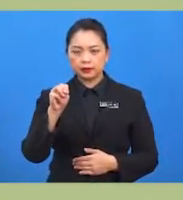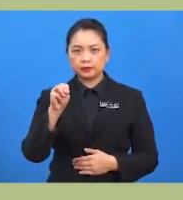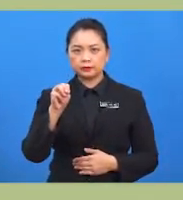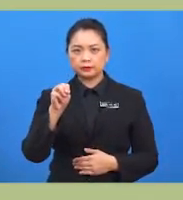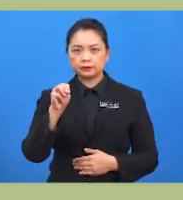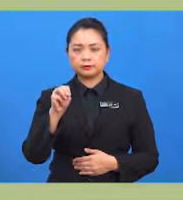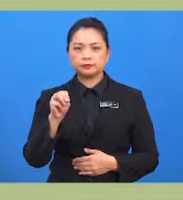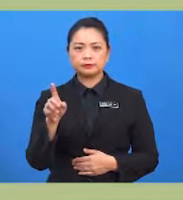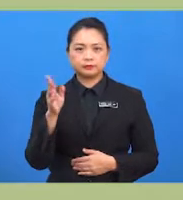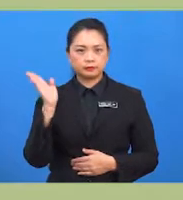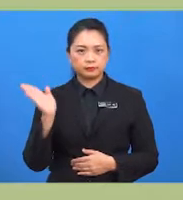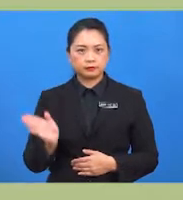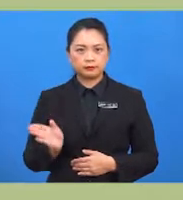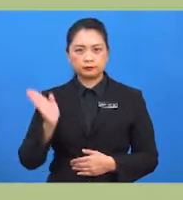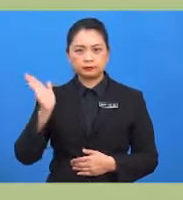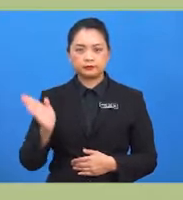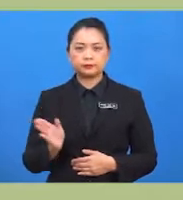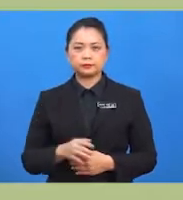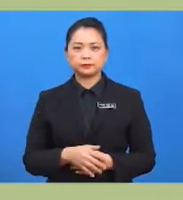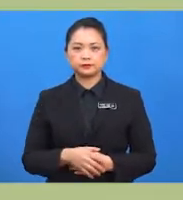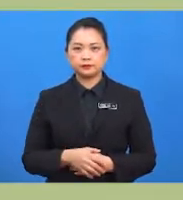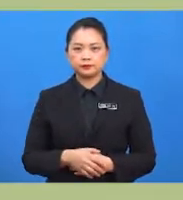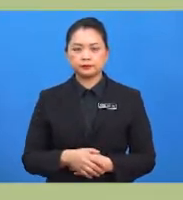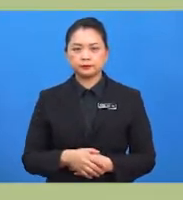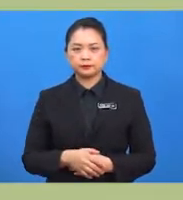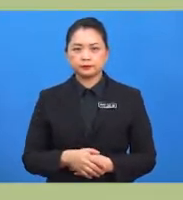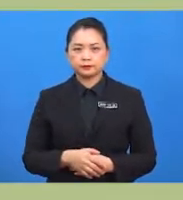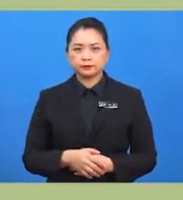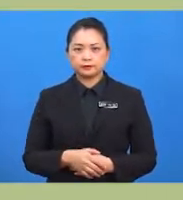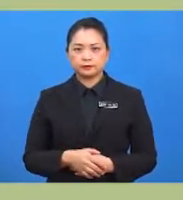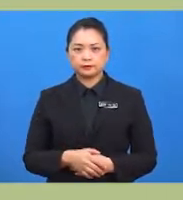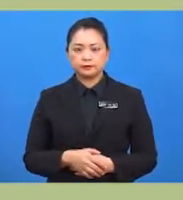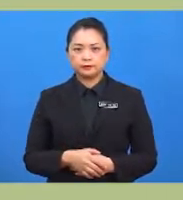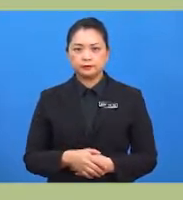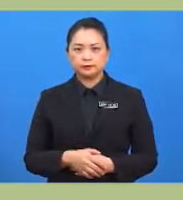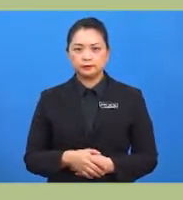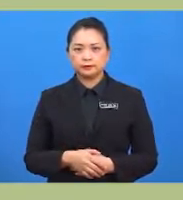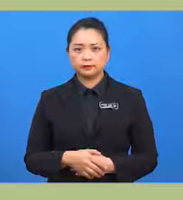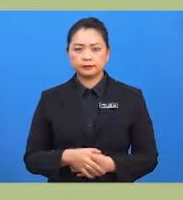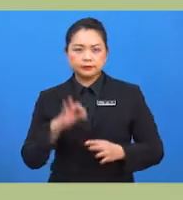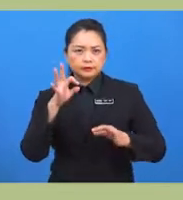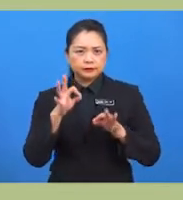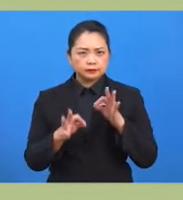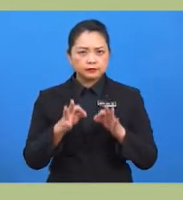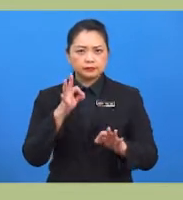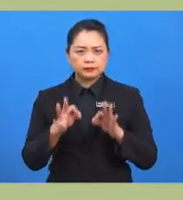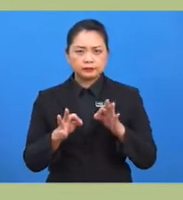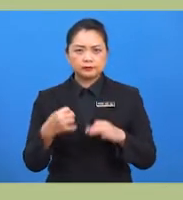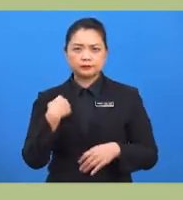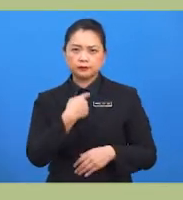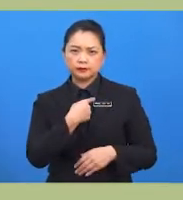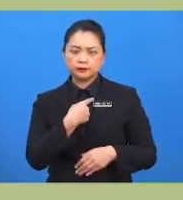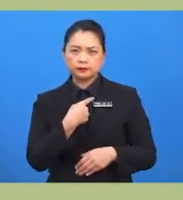natrium iodida Iyalah 150 gram per mol Hai sekiranya kita